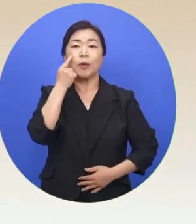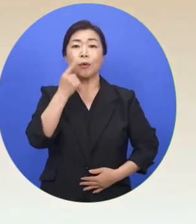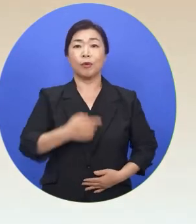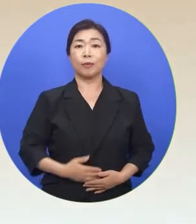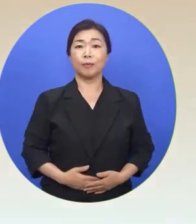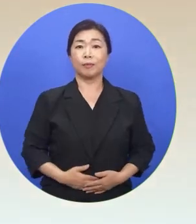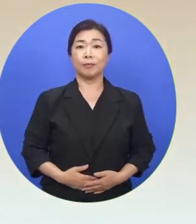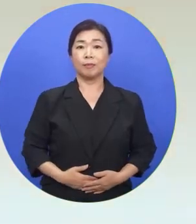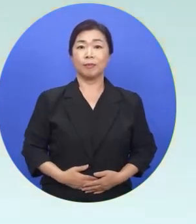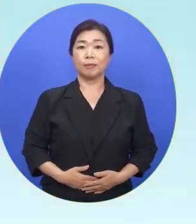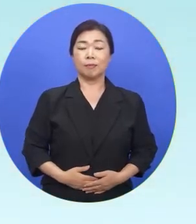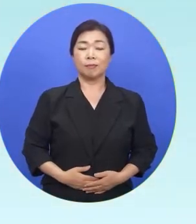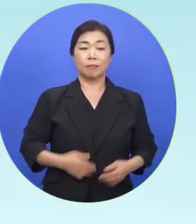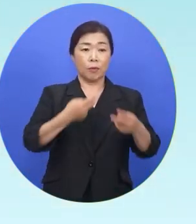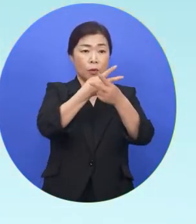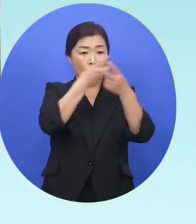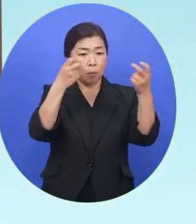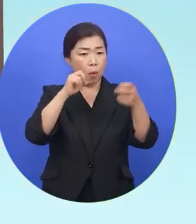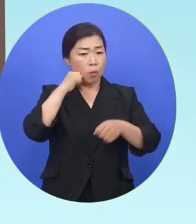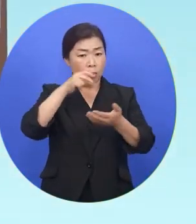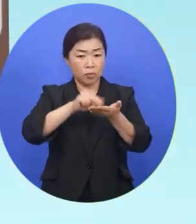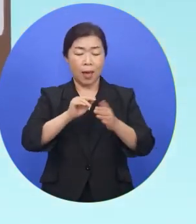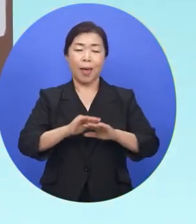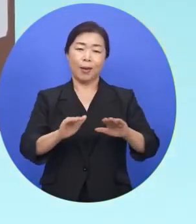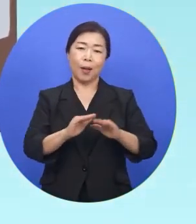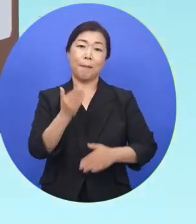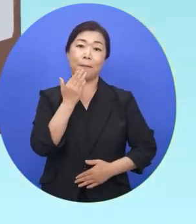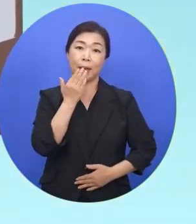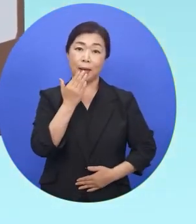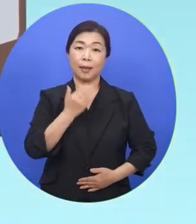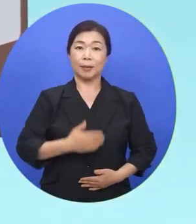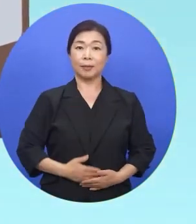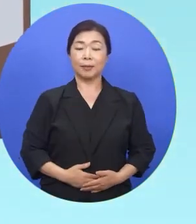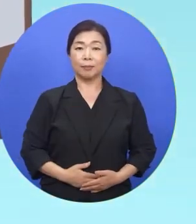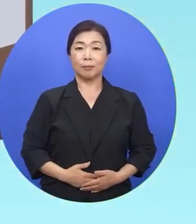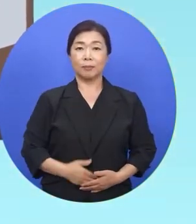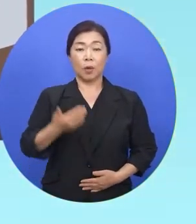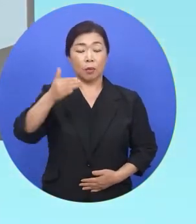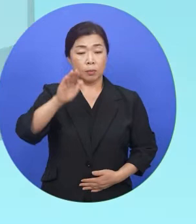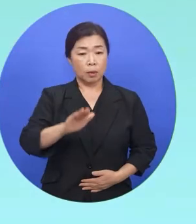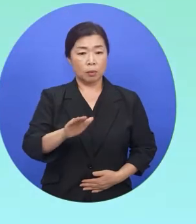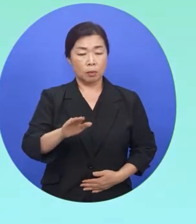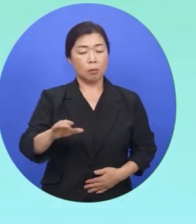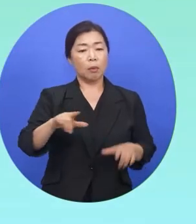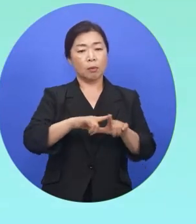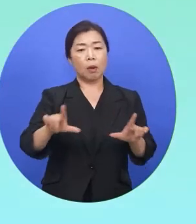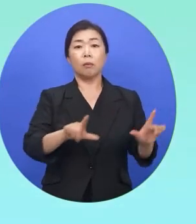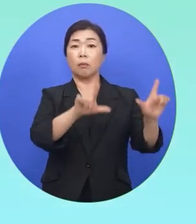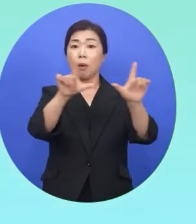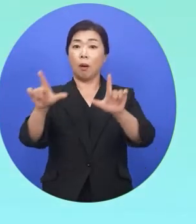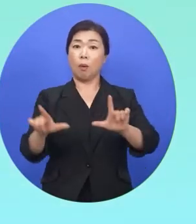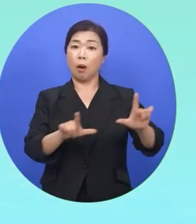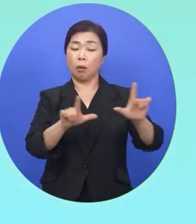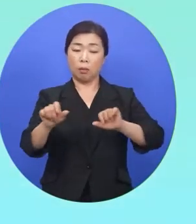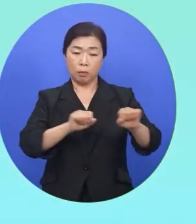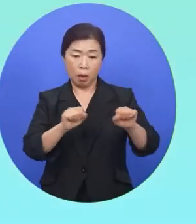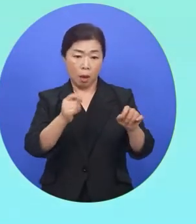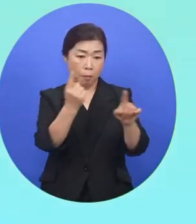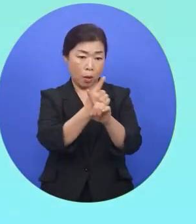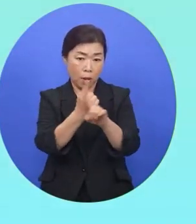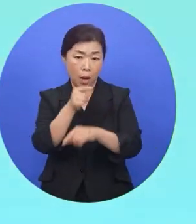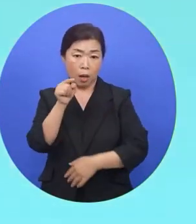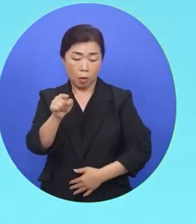들어보세요. 조금씩 수면 문제가 나아질 수 있습니다. 하지만 이러한 일상활동에